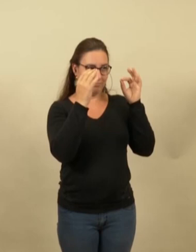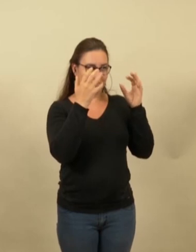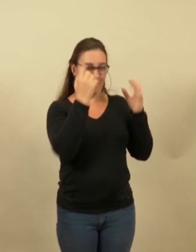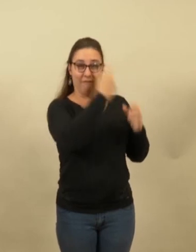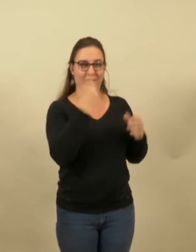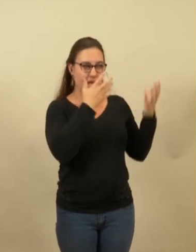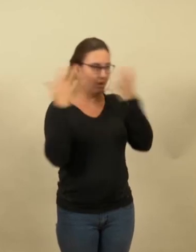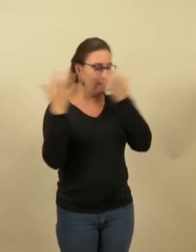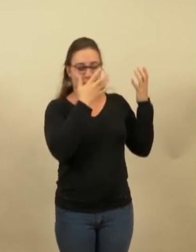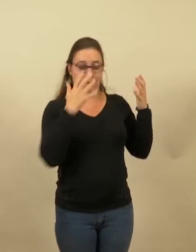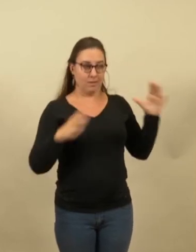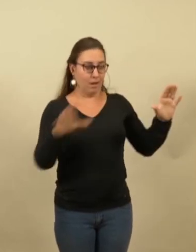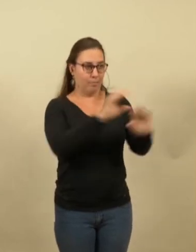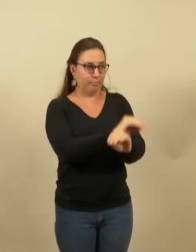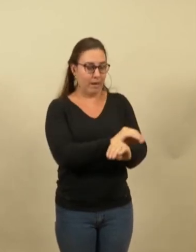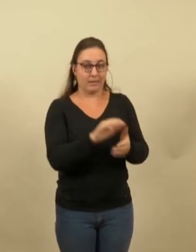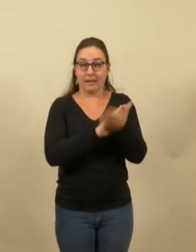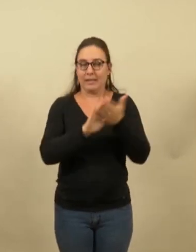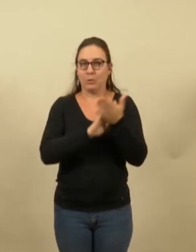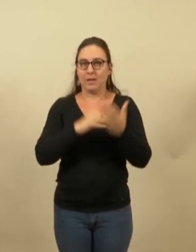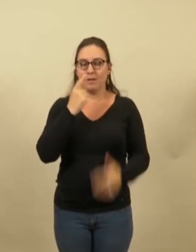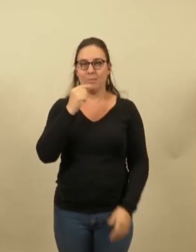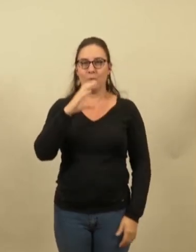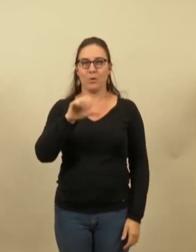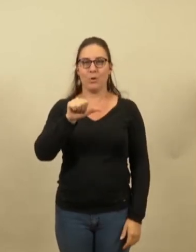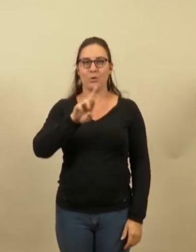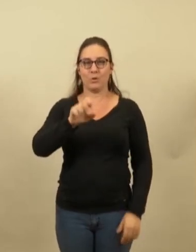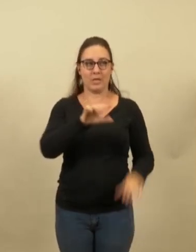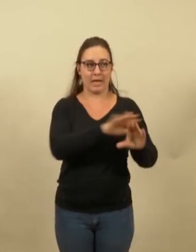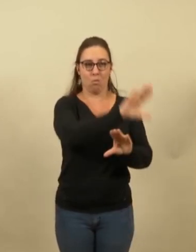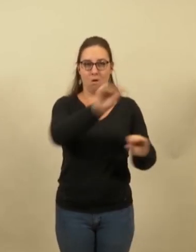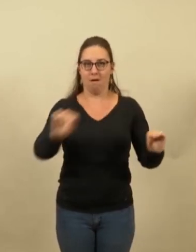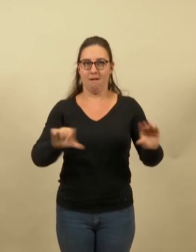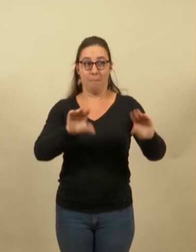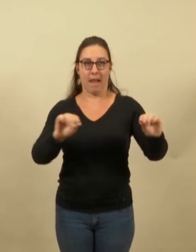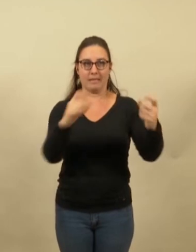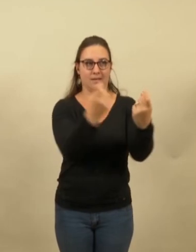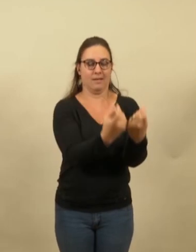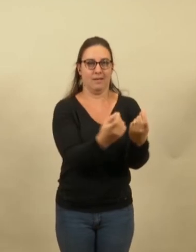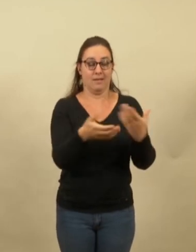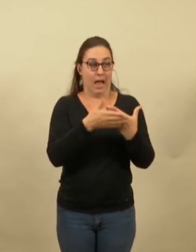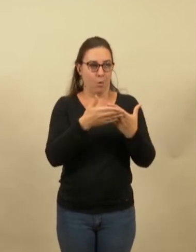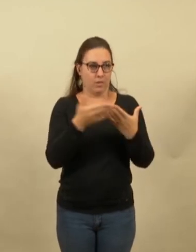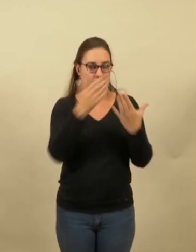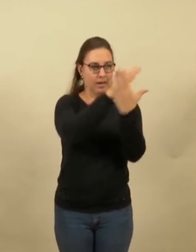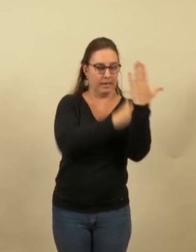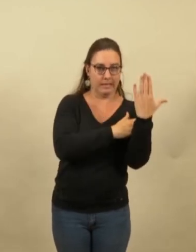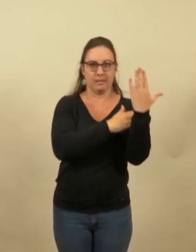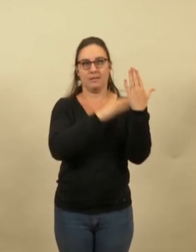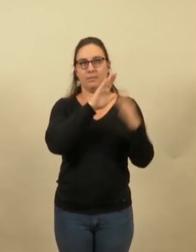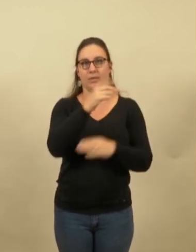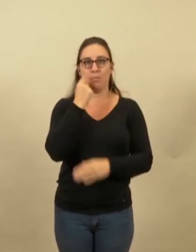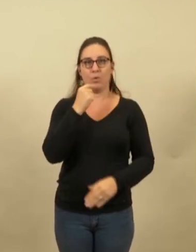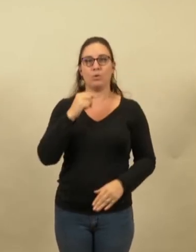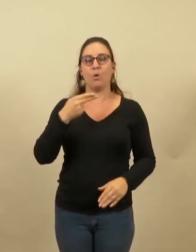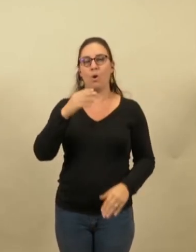une migration est sortie du groupe de Monsieur Carignon mais pour arriver la proximité avec la liste conduite par Monsieur